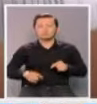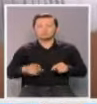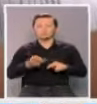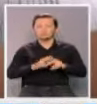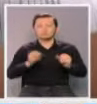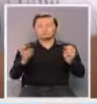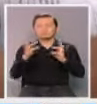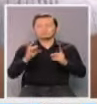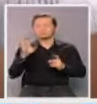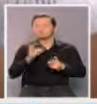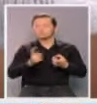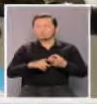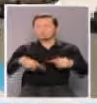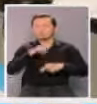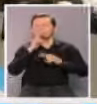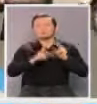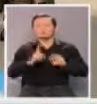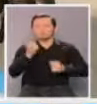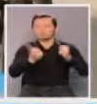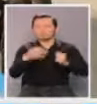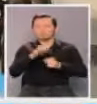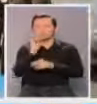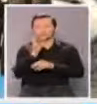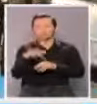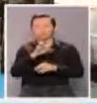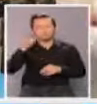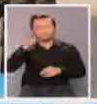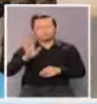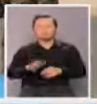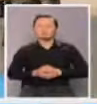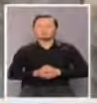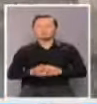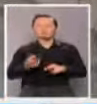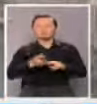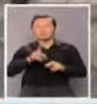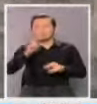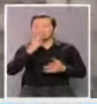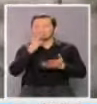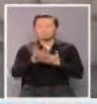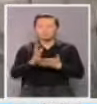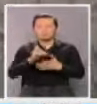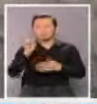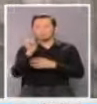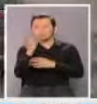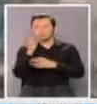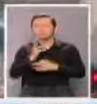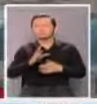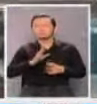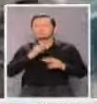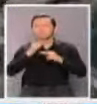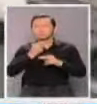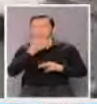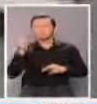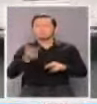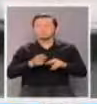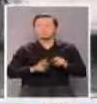службы пожаротушения предъявляют жалобы, что водители не уступают дорогу им во время вызовов. Даже не обращают внимания на включенную сирену. Рейд